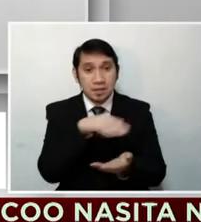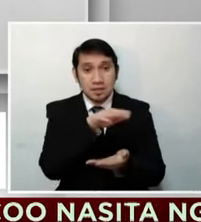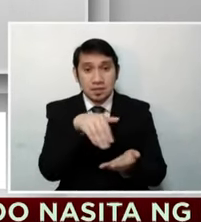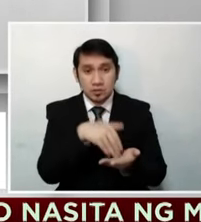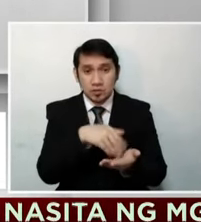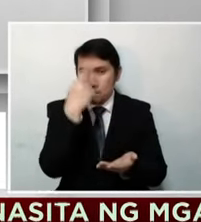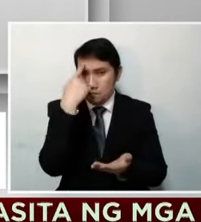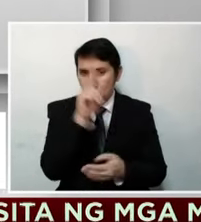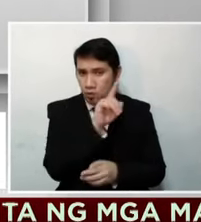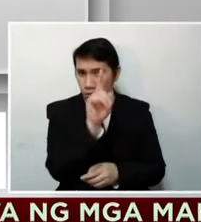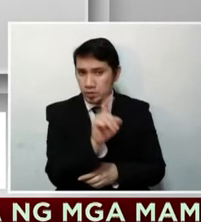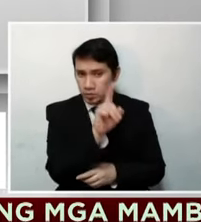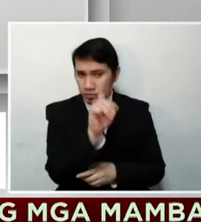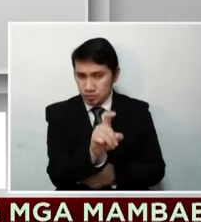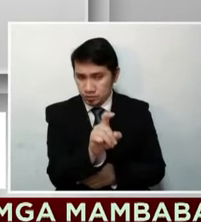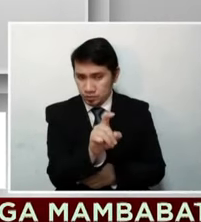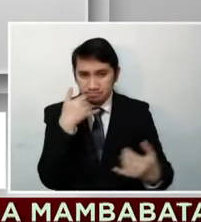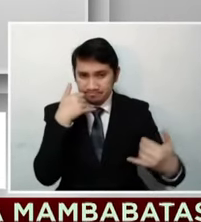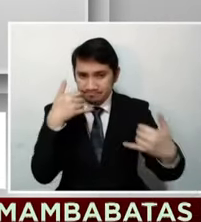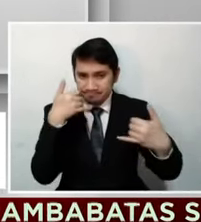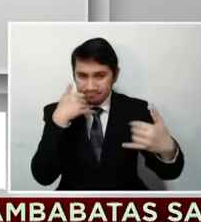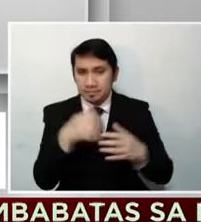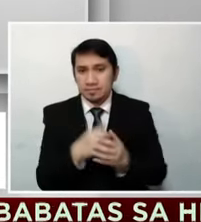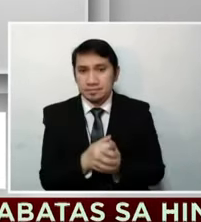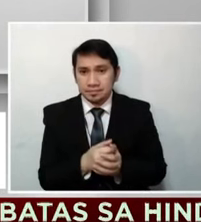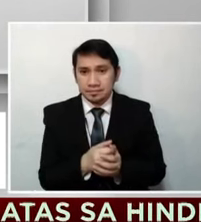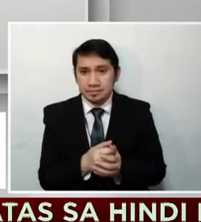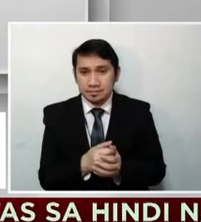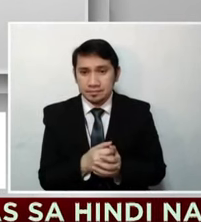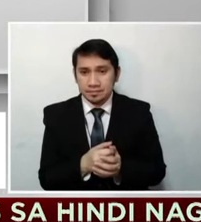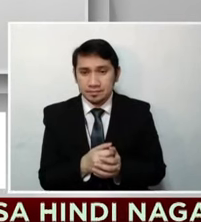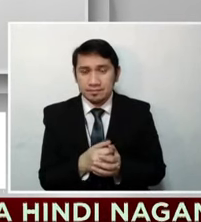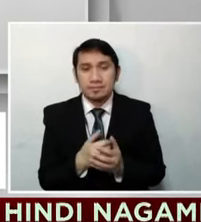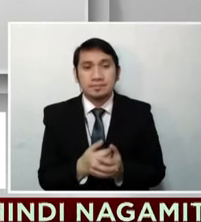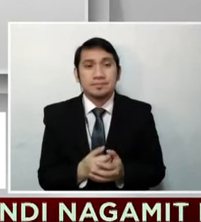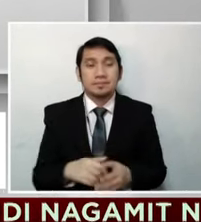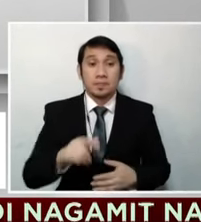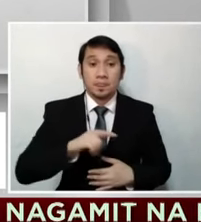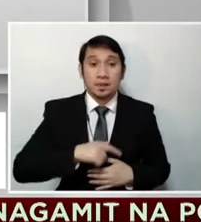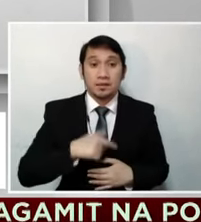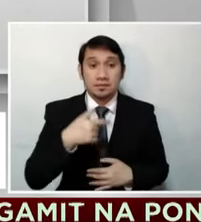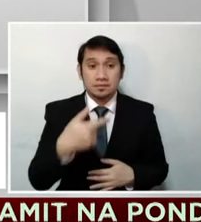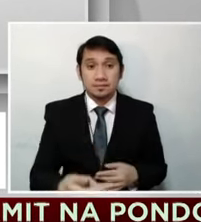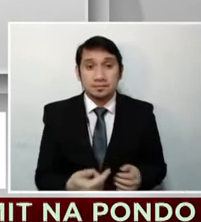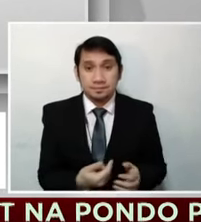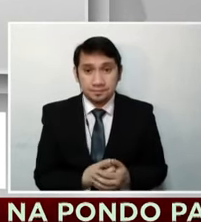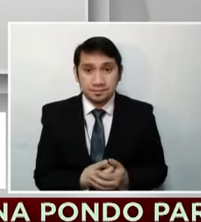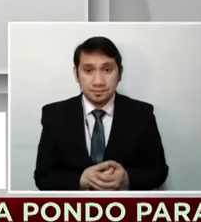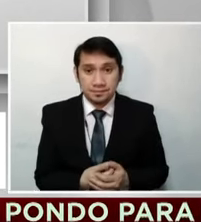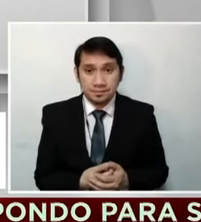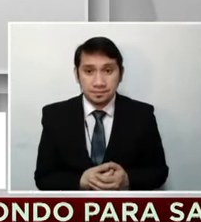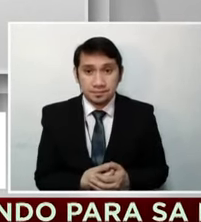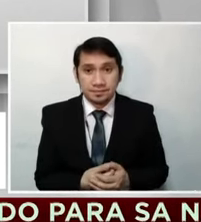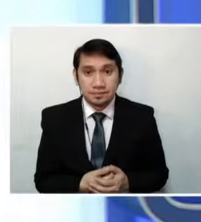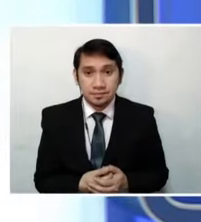tanong sa nalalapit na balik eskwela. Ara Perez, ABS-CBN News.